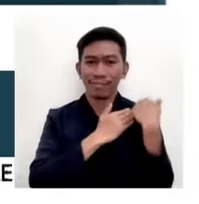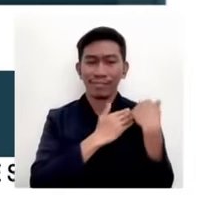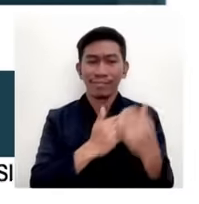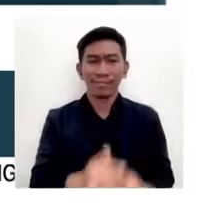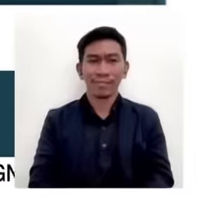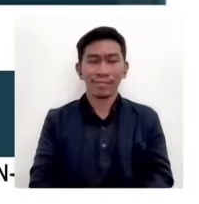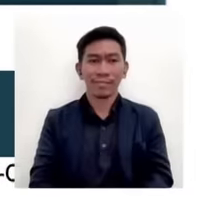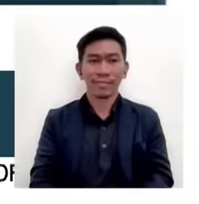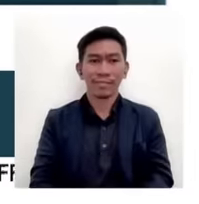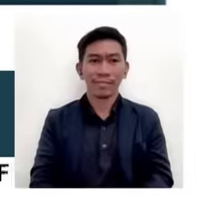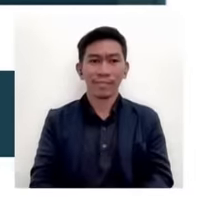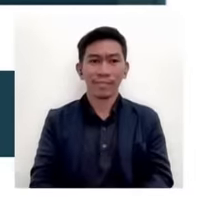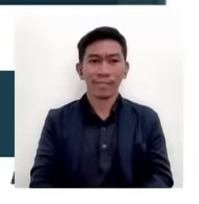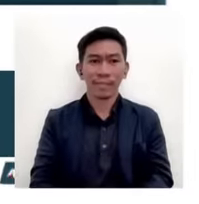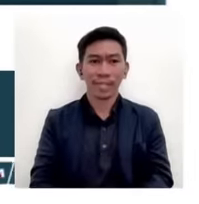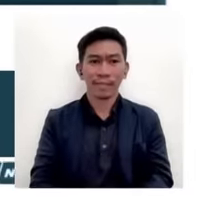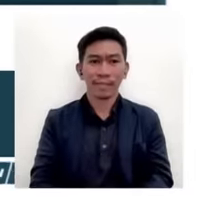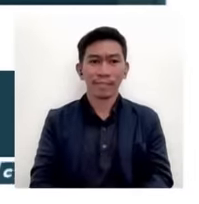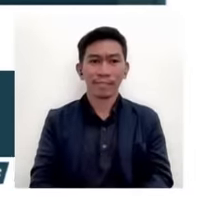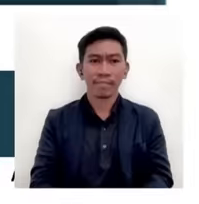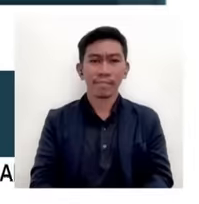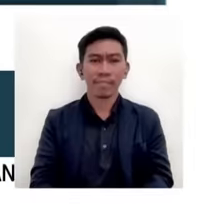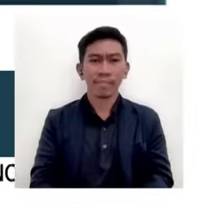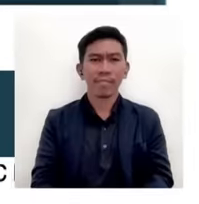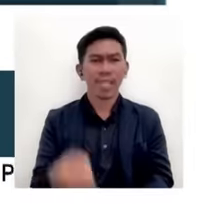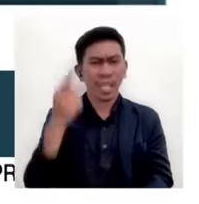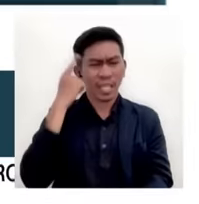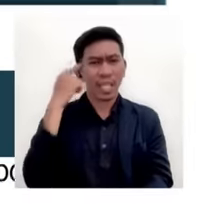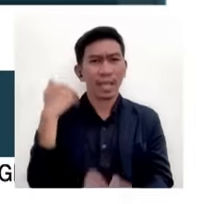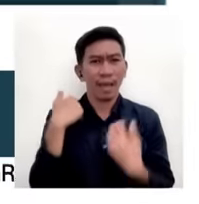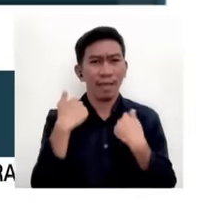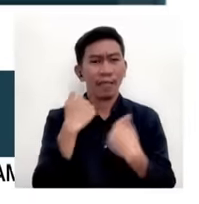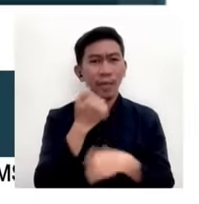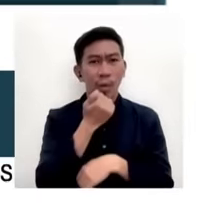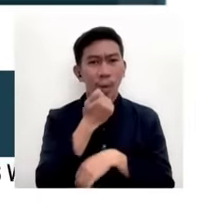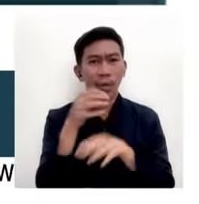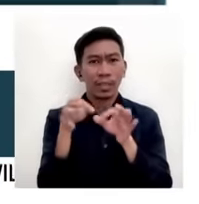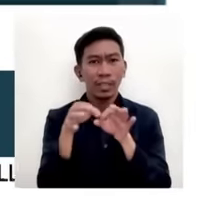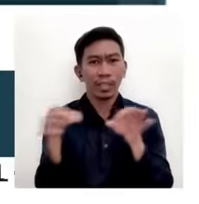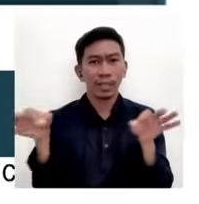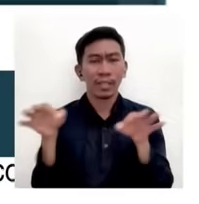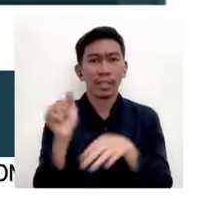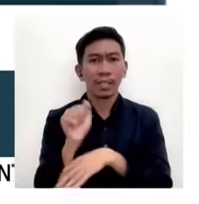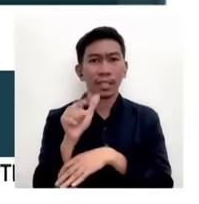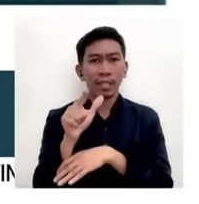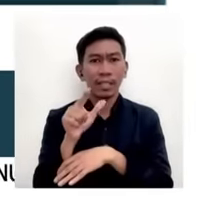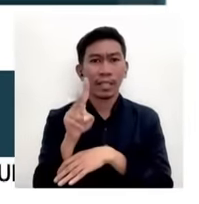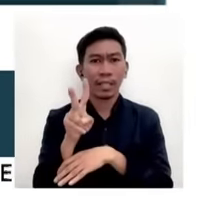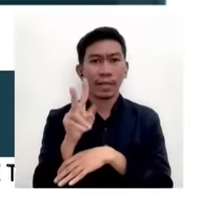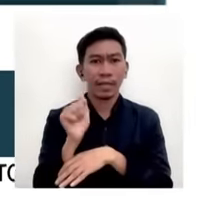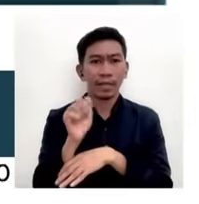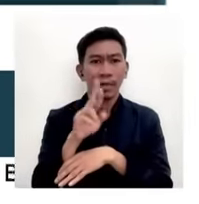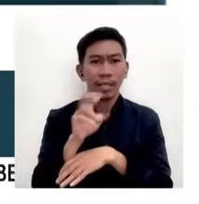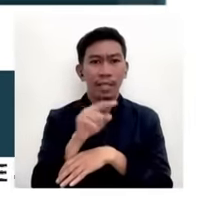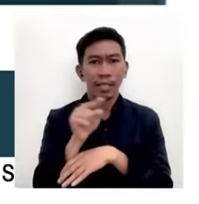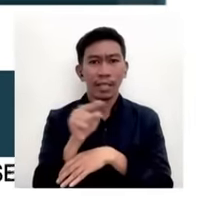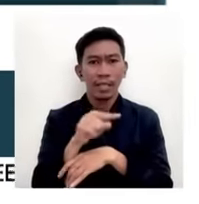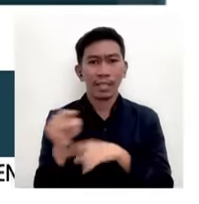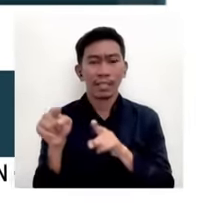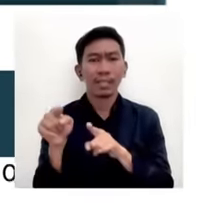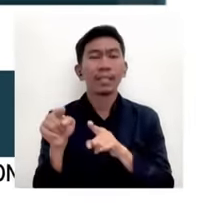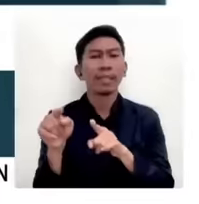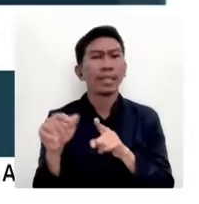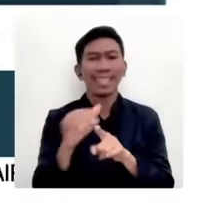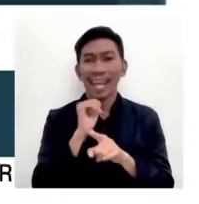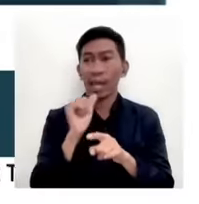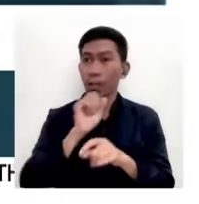I think medyo may flaw doon sa statement ni Speaker Alvarez. Hindi ho buong Mindanao ang nadadamay doon